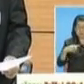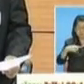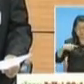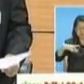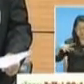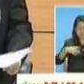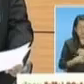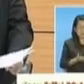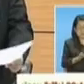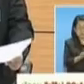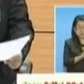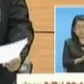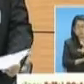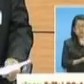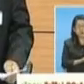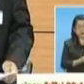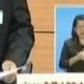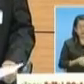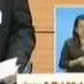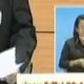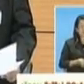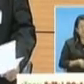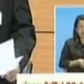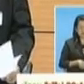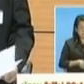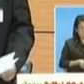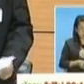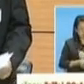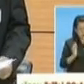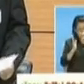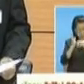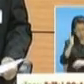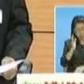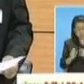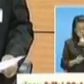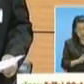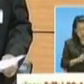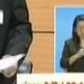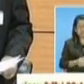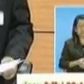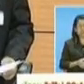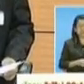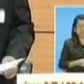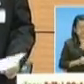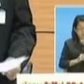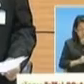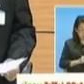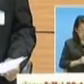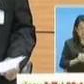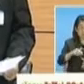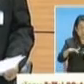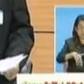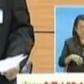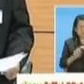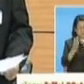และใช้งบประมาณเท่าไหร่ถ้าหมู่บ้านเสื้อแดงเปิดได้1ล้านแล้วพี่น้องประชาชนทั้งทั่วทุก 80,000 หมู่บ้